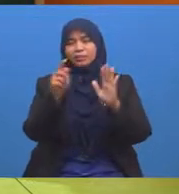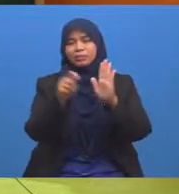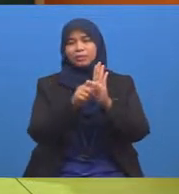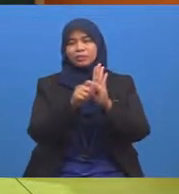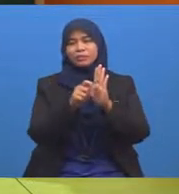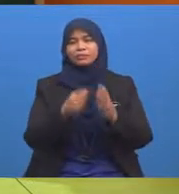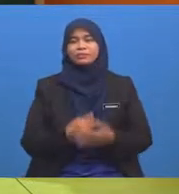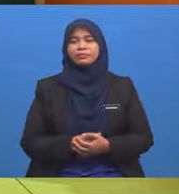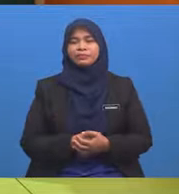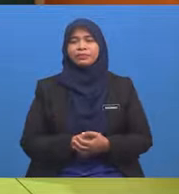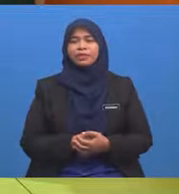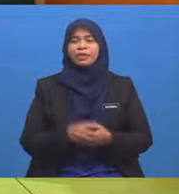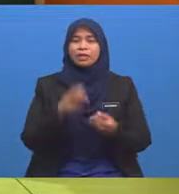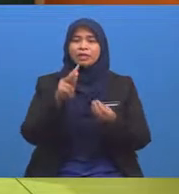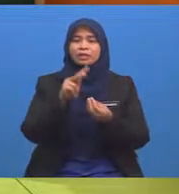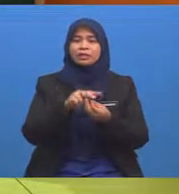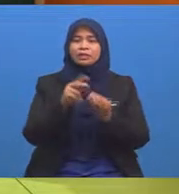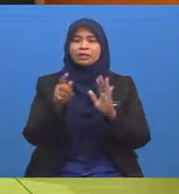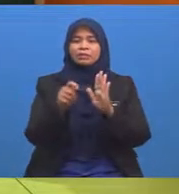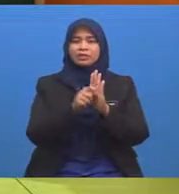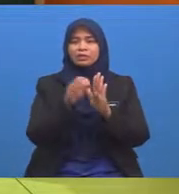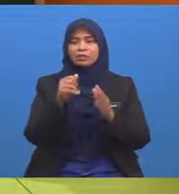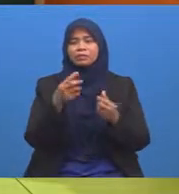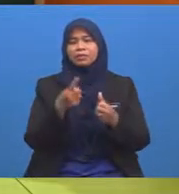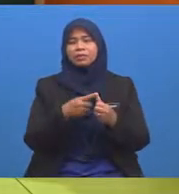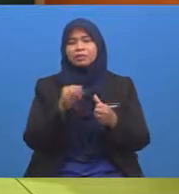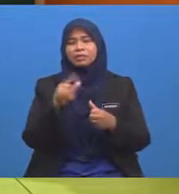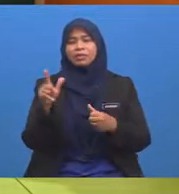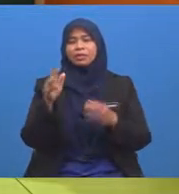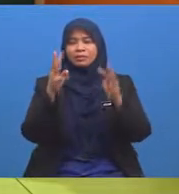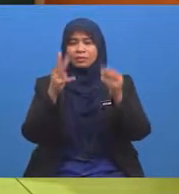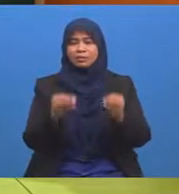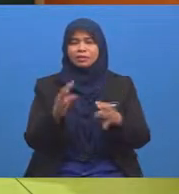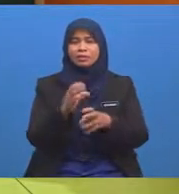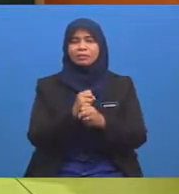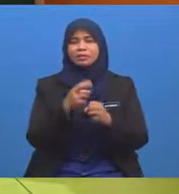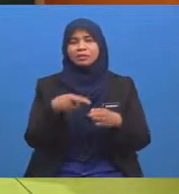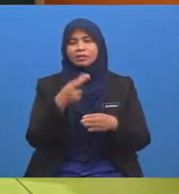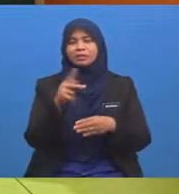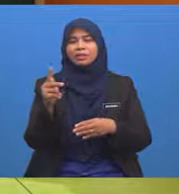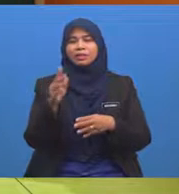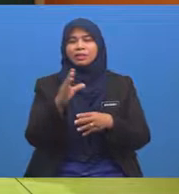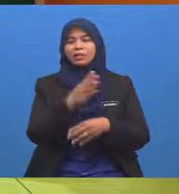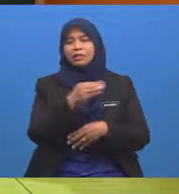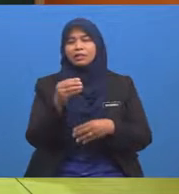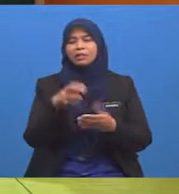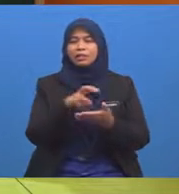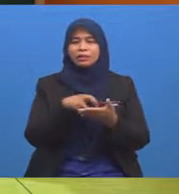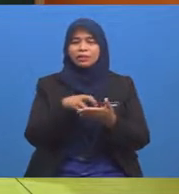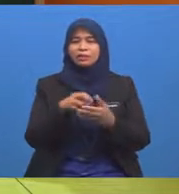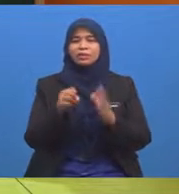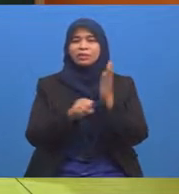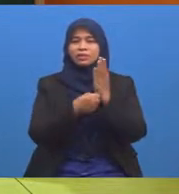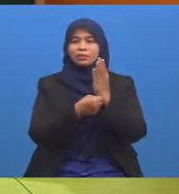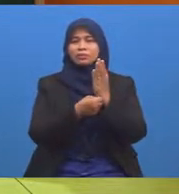dahulu. Kesan positif yang pertama ialah manusia dapat menghasilkan dan meneroka sumber alam